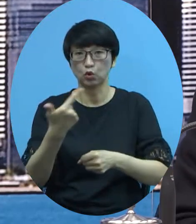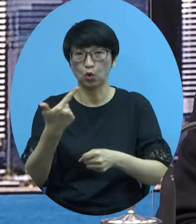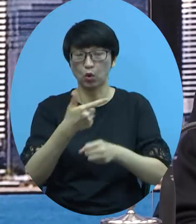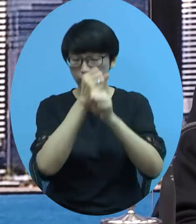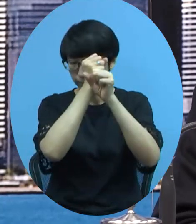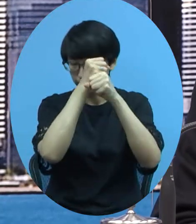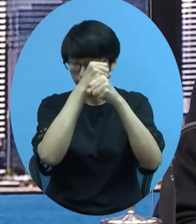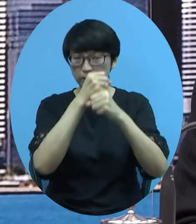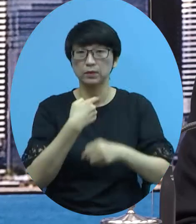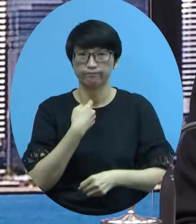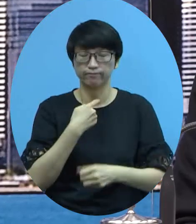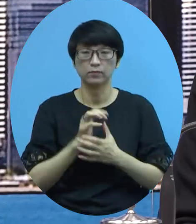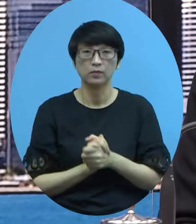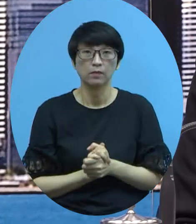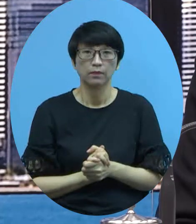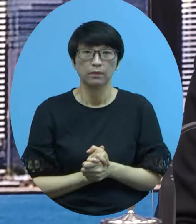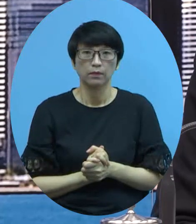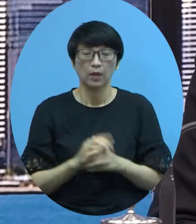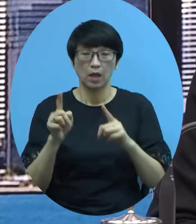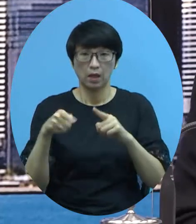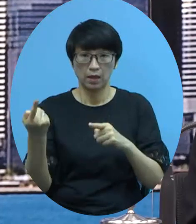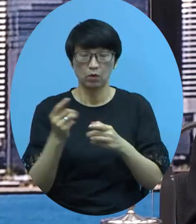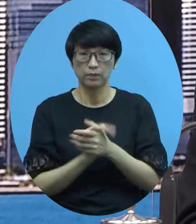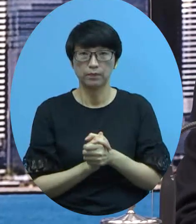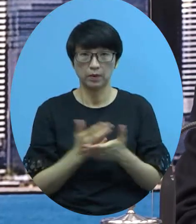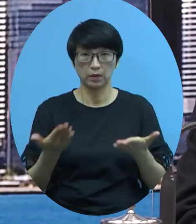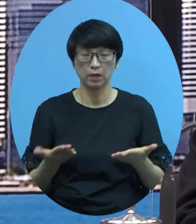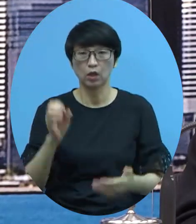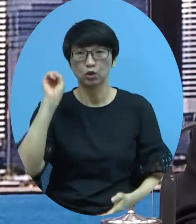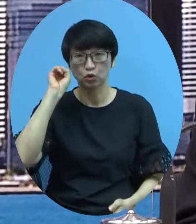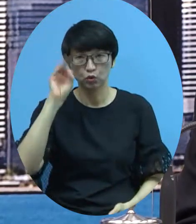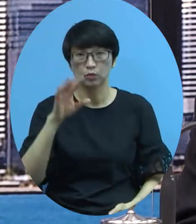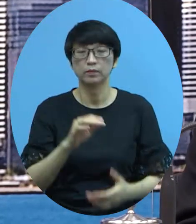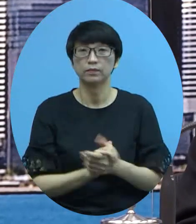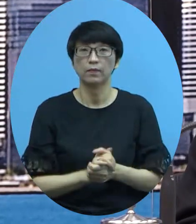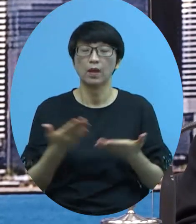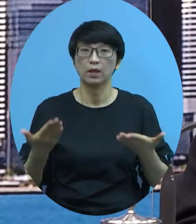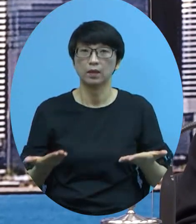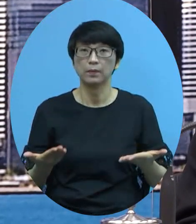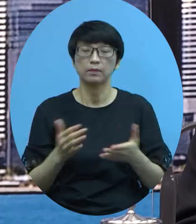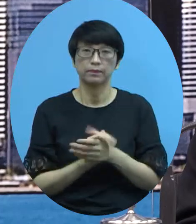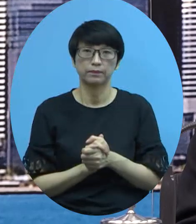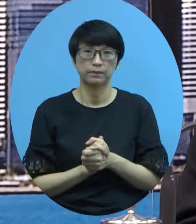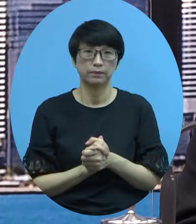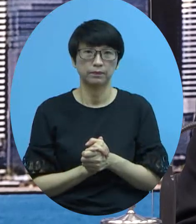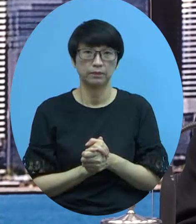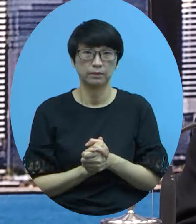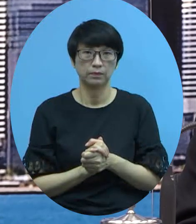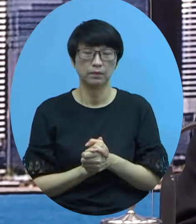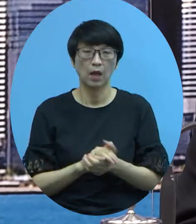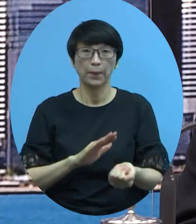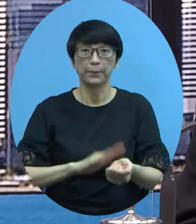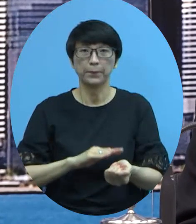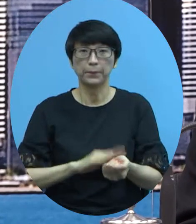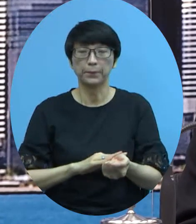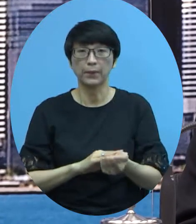嘅。咁另外咧就喺呢度都想提一提咧，喺今天嘅個案咧，就